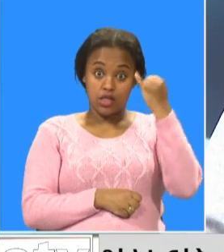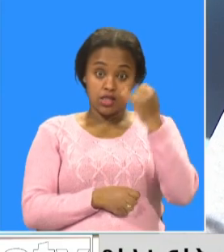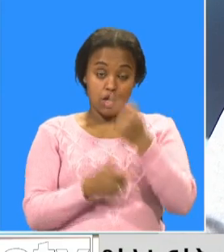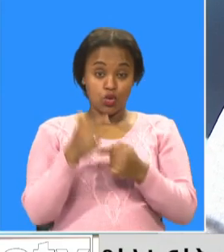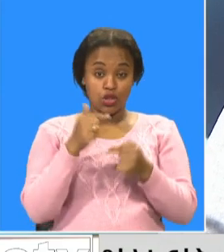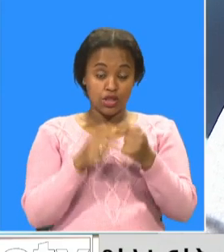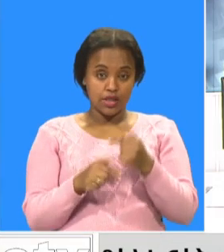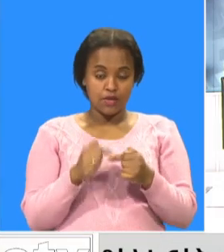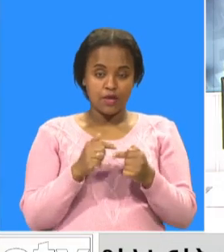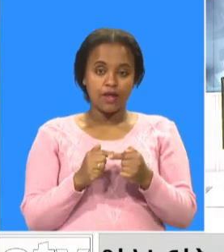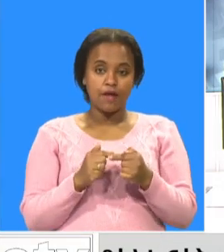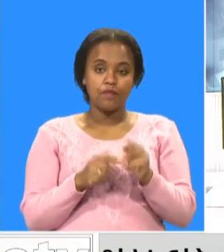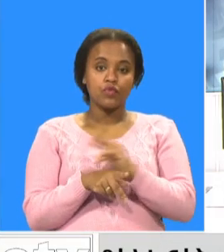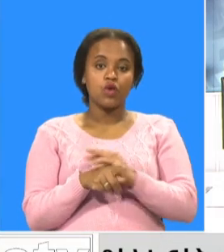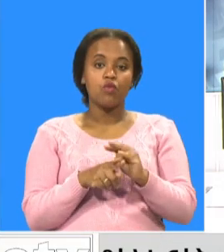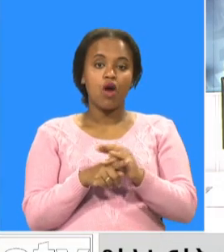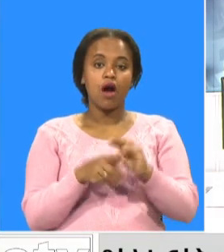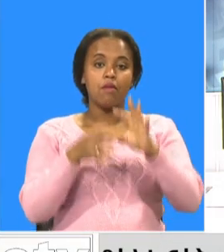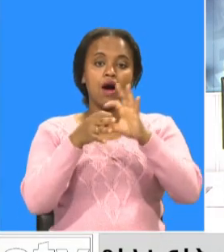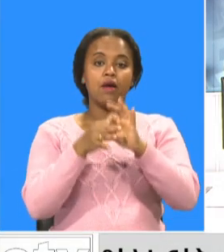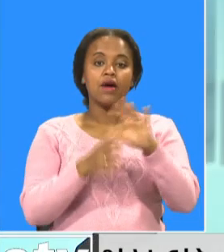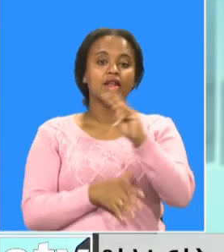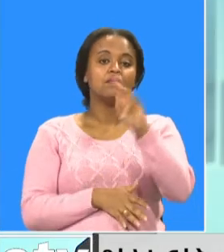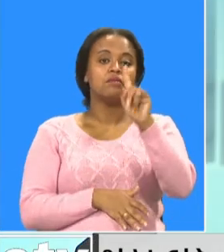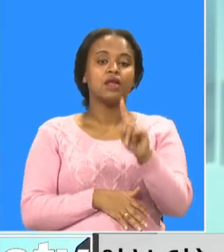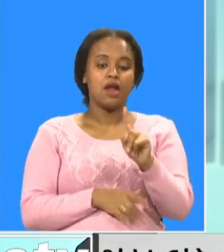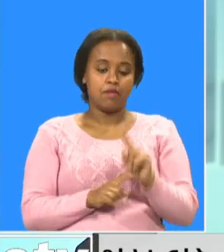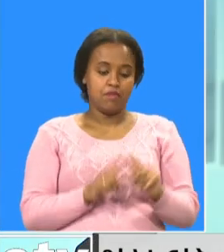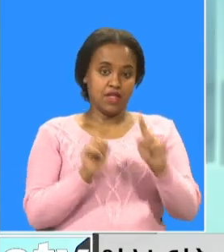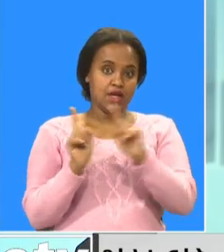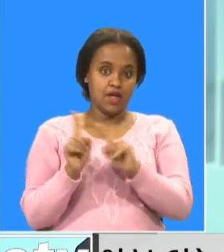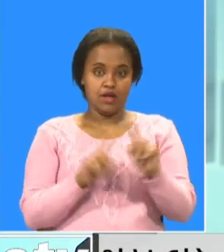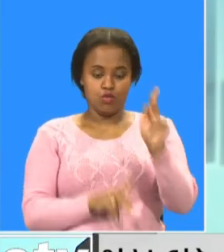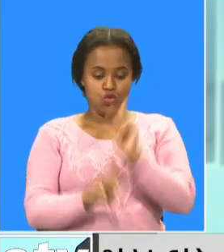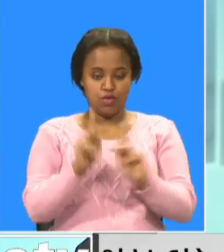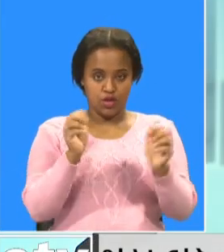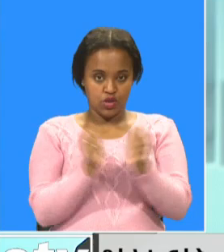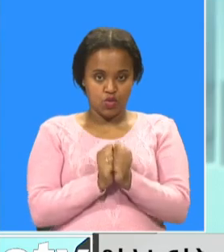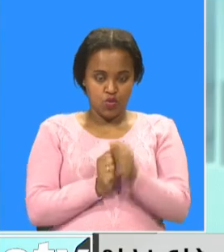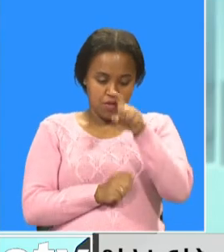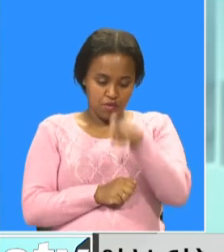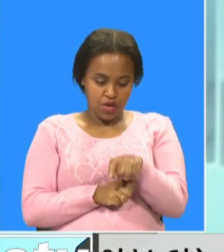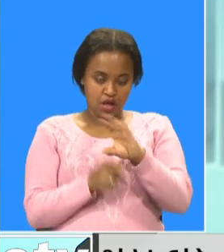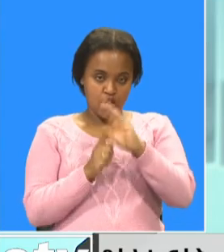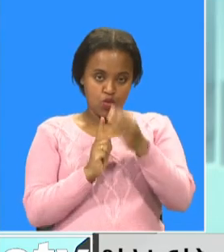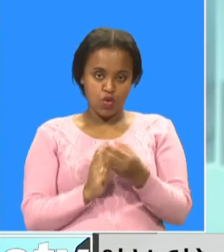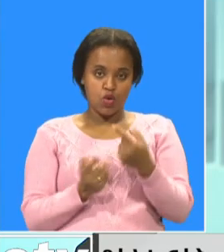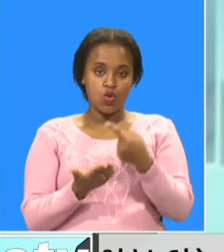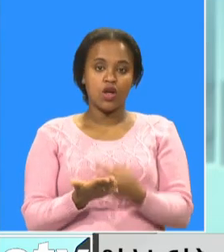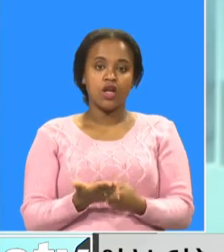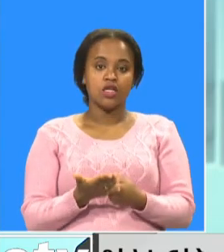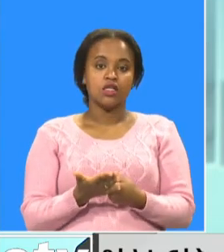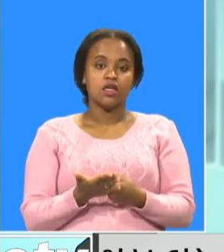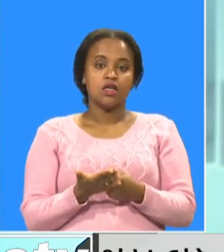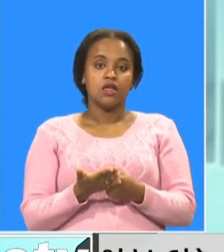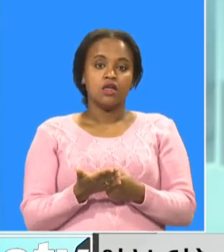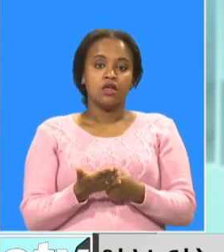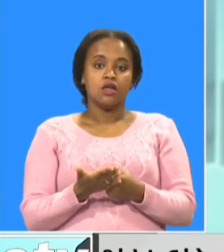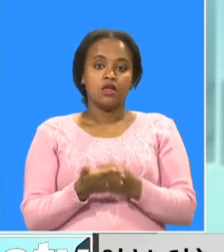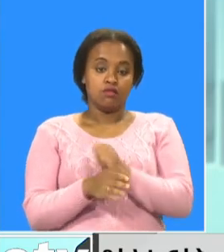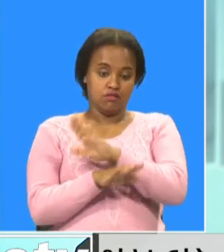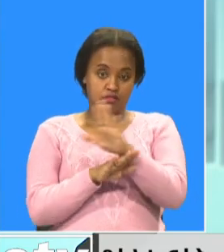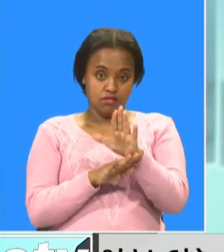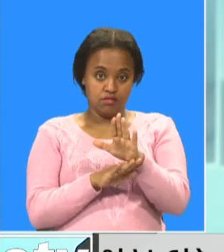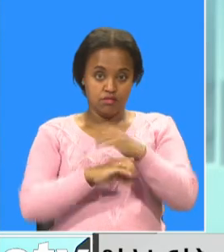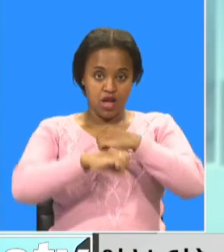እንድንመጣ የሙያ ማህበራት ሚና በተለይ ደግሞ ማህበረሰቡ ጋር በተገቢ መልኩ እነዚህ የኮቪድ-19 ወረርሽኝ